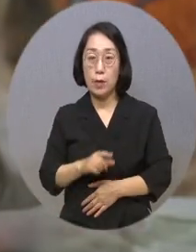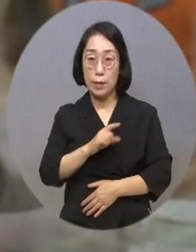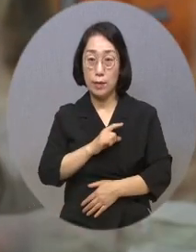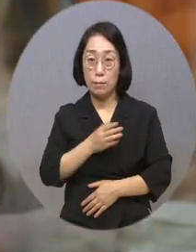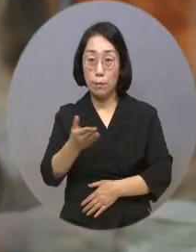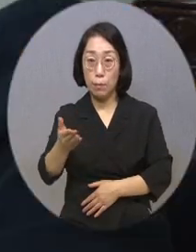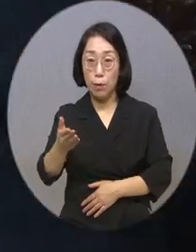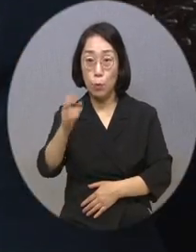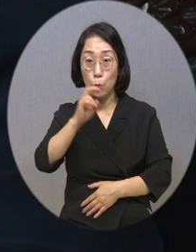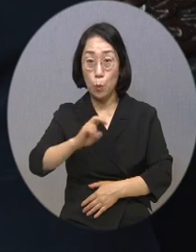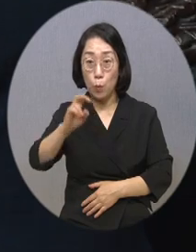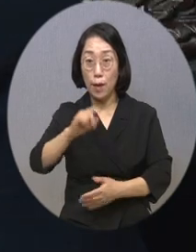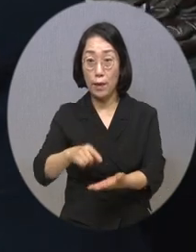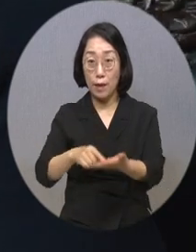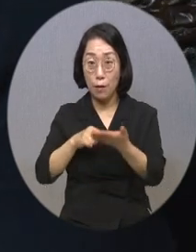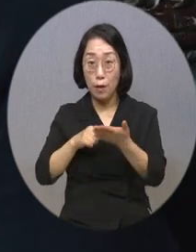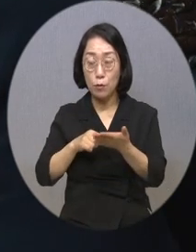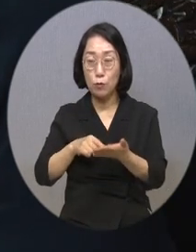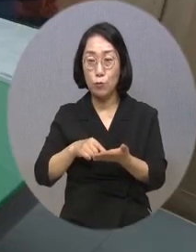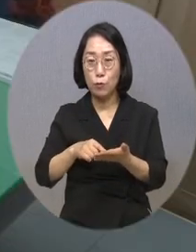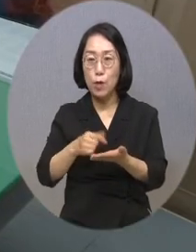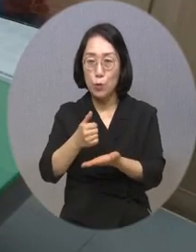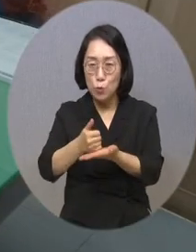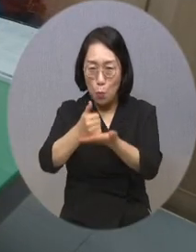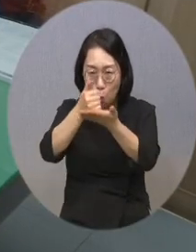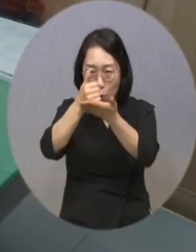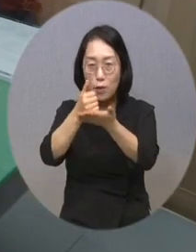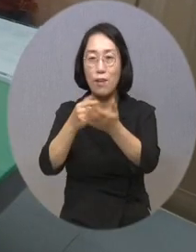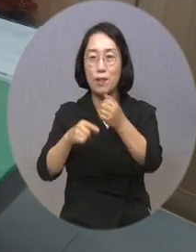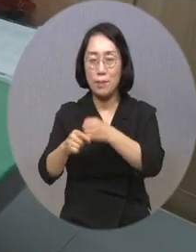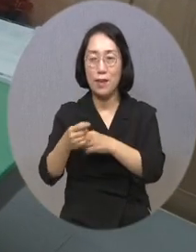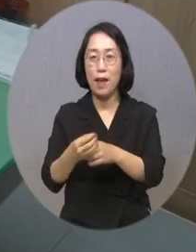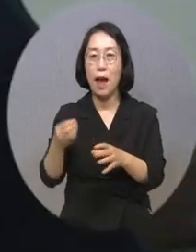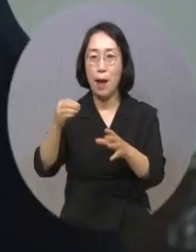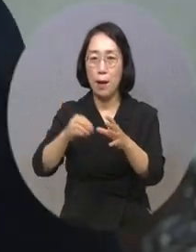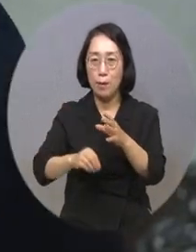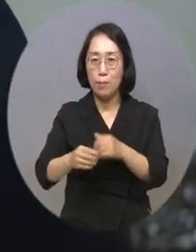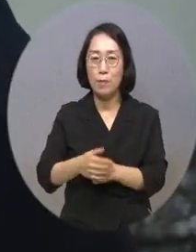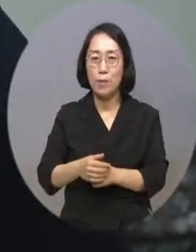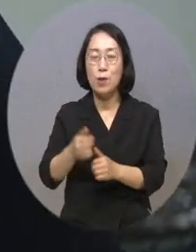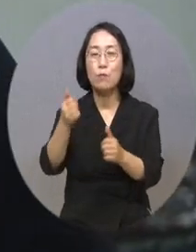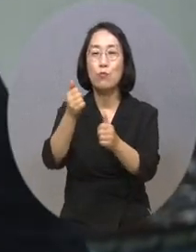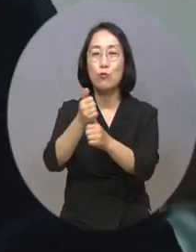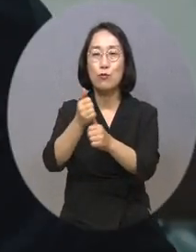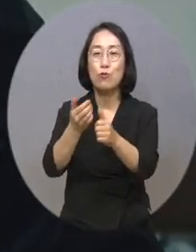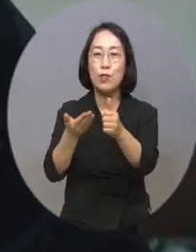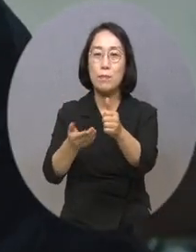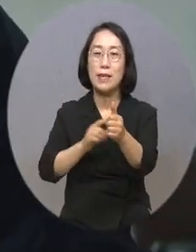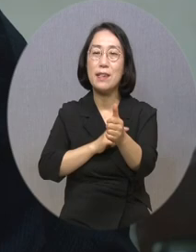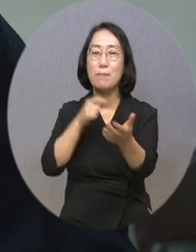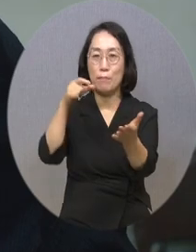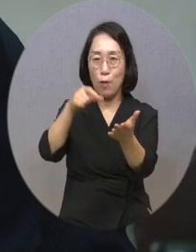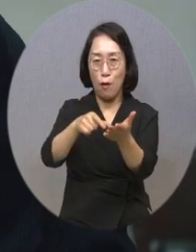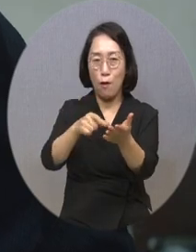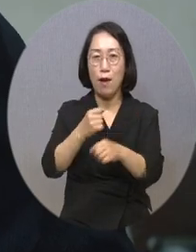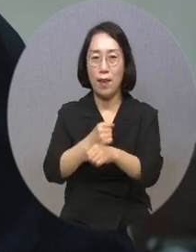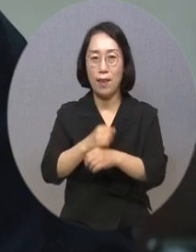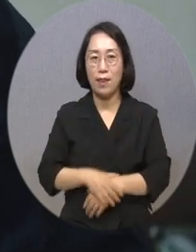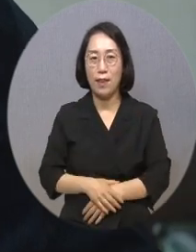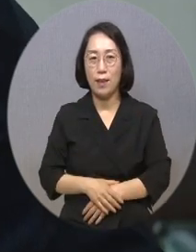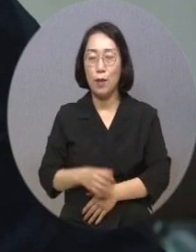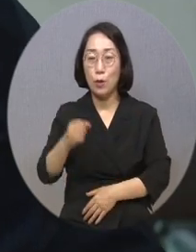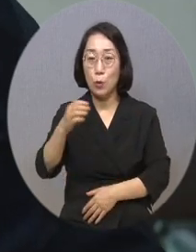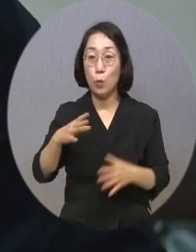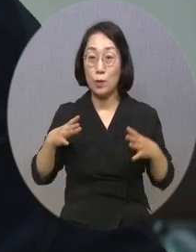나오셔서 너무 놀라지 마십시오. 저희 이제 존경의 의미를 담아서 무안의 자랑 부은수님 무슨 소리야? 무안의 자랑할 게